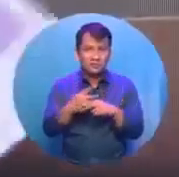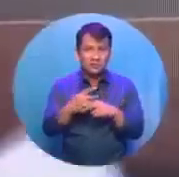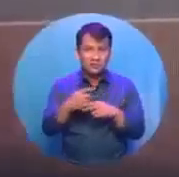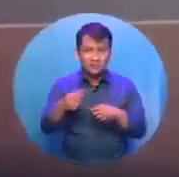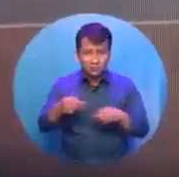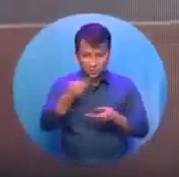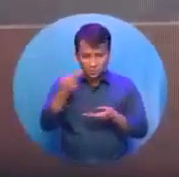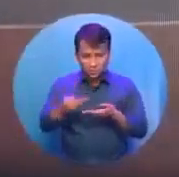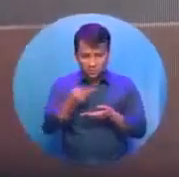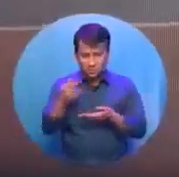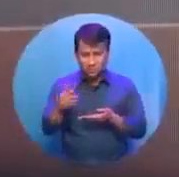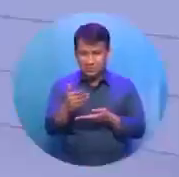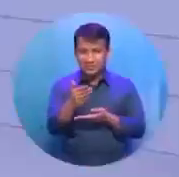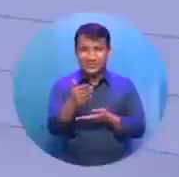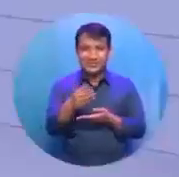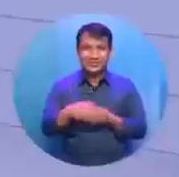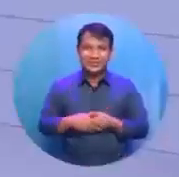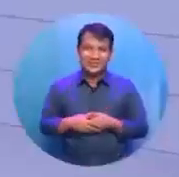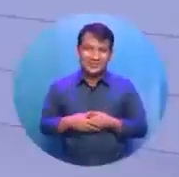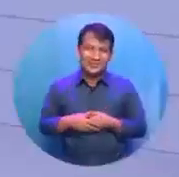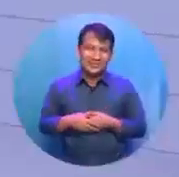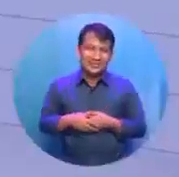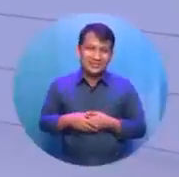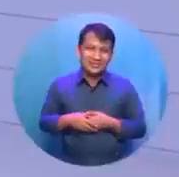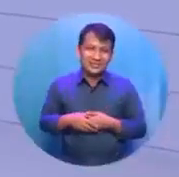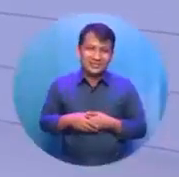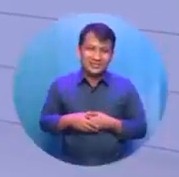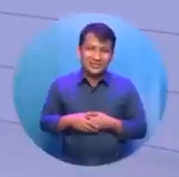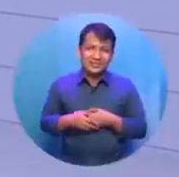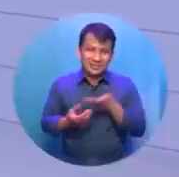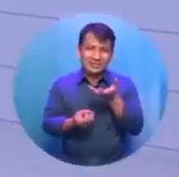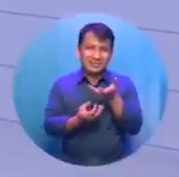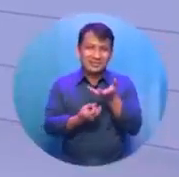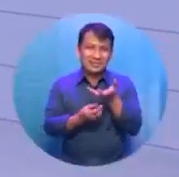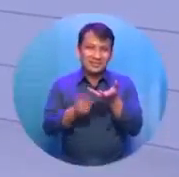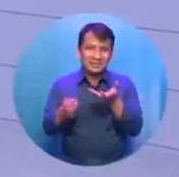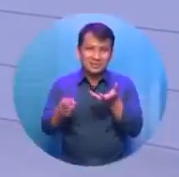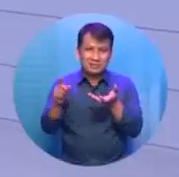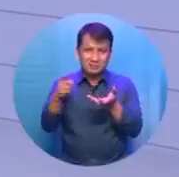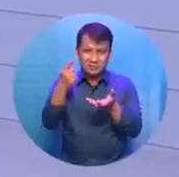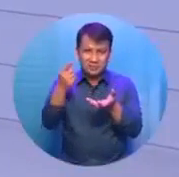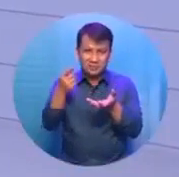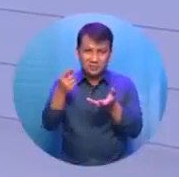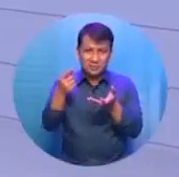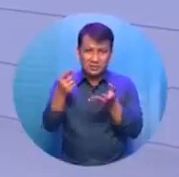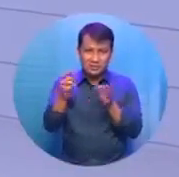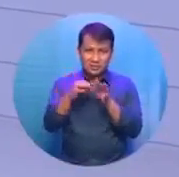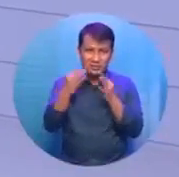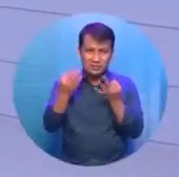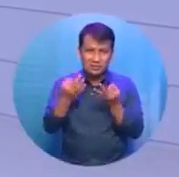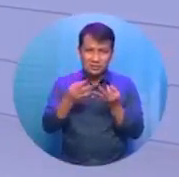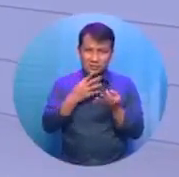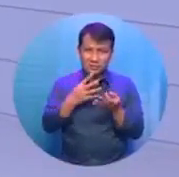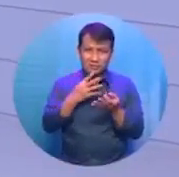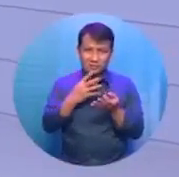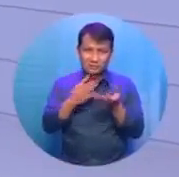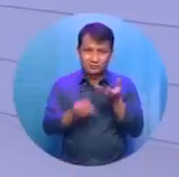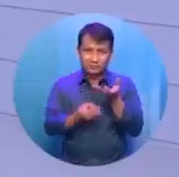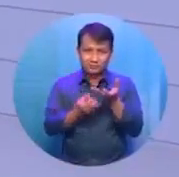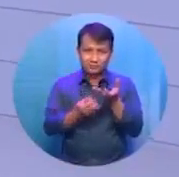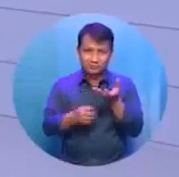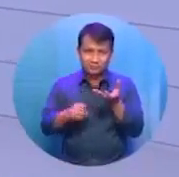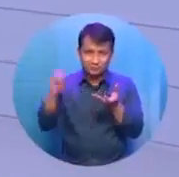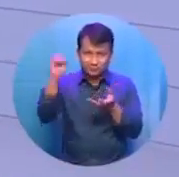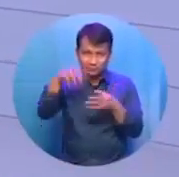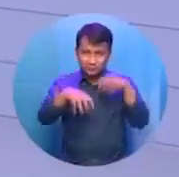paano pa magluto ng sinigang? Ano po, pakulaan po muna yung tubig. Aha. Tapos ilagay po